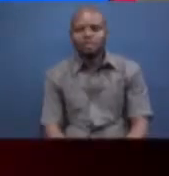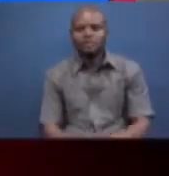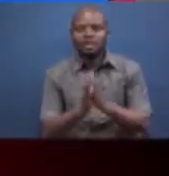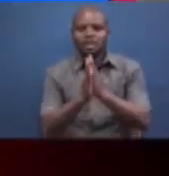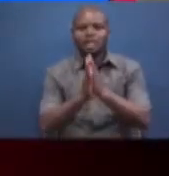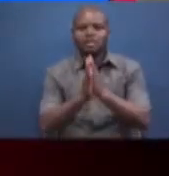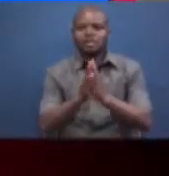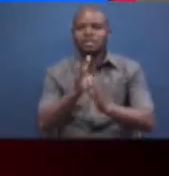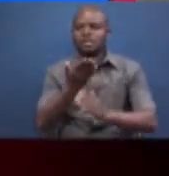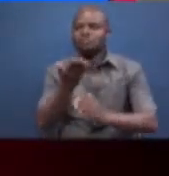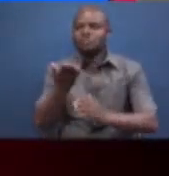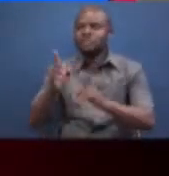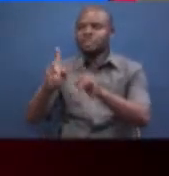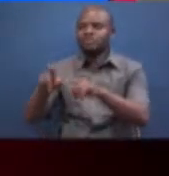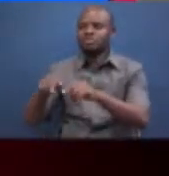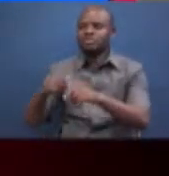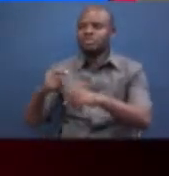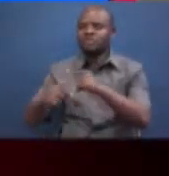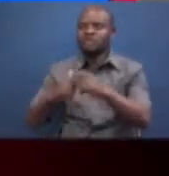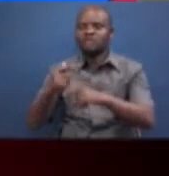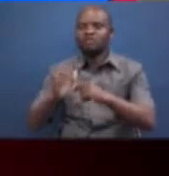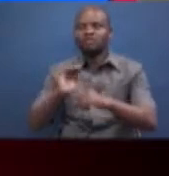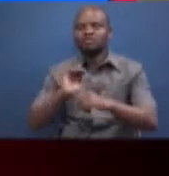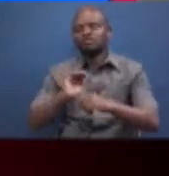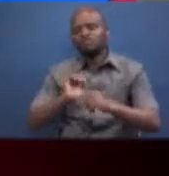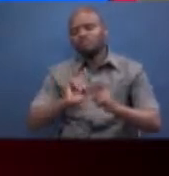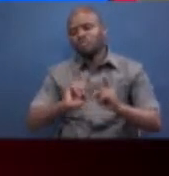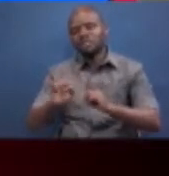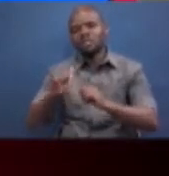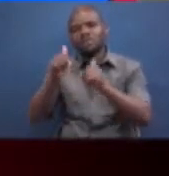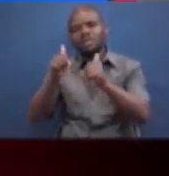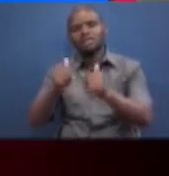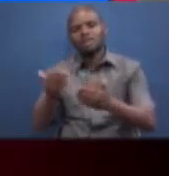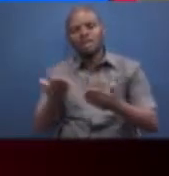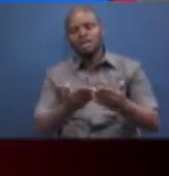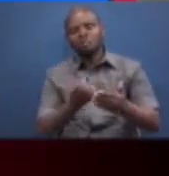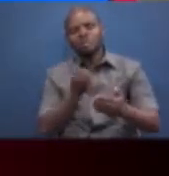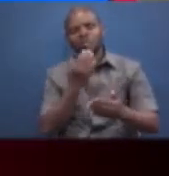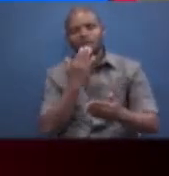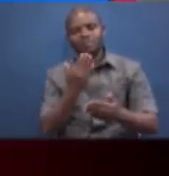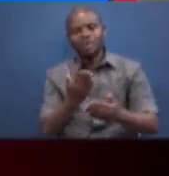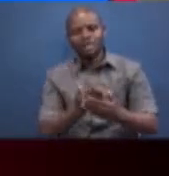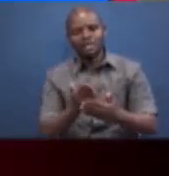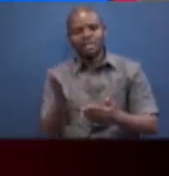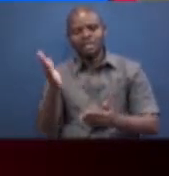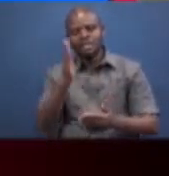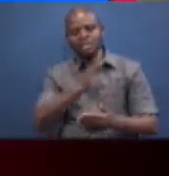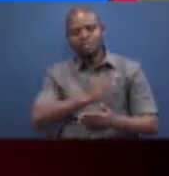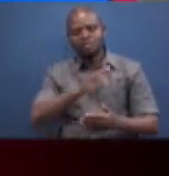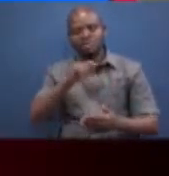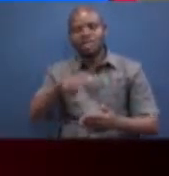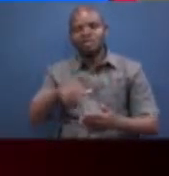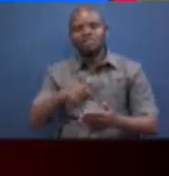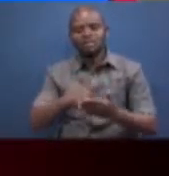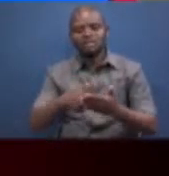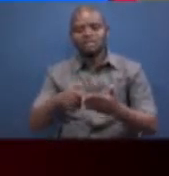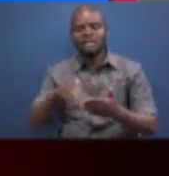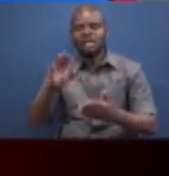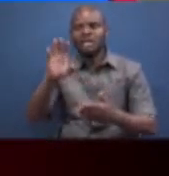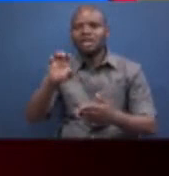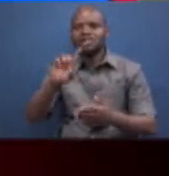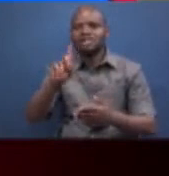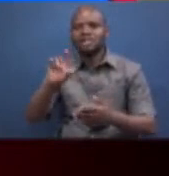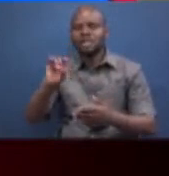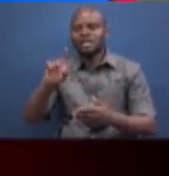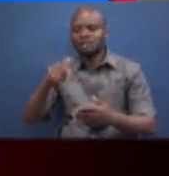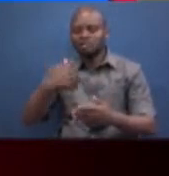Na asante sana popote pale ulipo kwa kuendelea kufuatilia matangazo ya Channel 20. Karibu katika taarifa yetu ya habari ya kutwa nzima ya leo. Jina langu ni